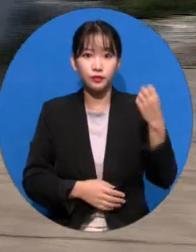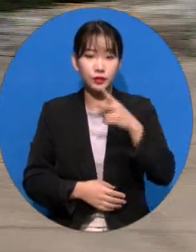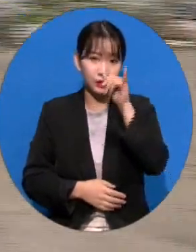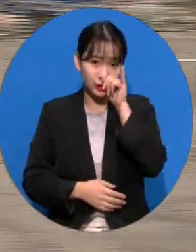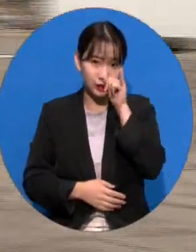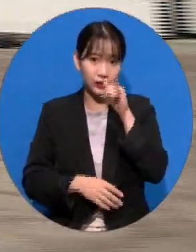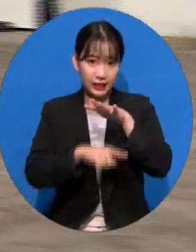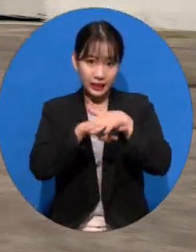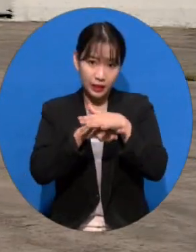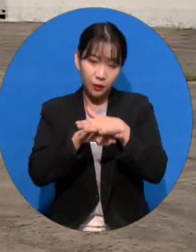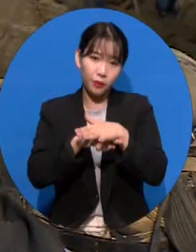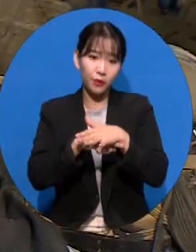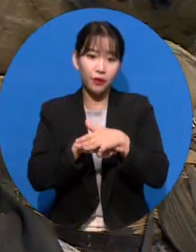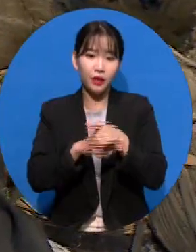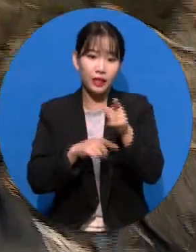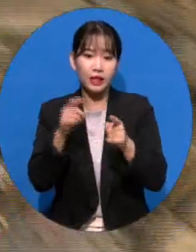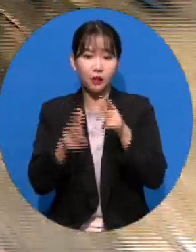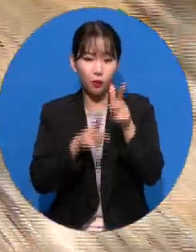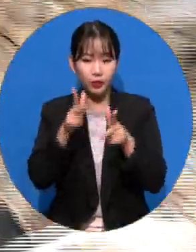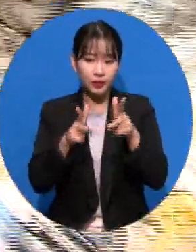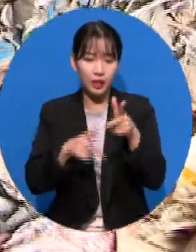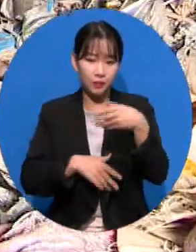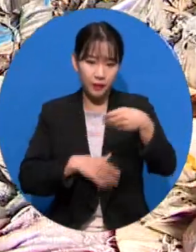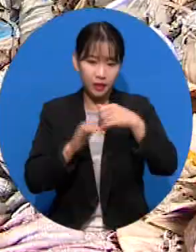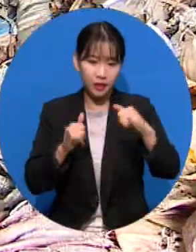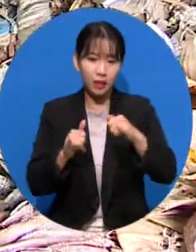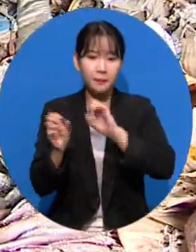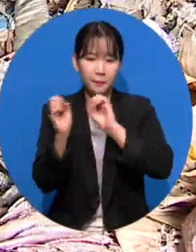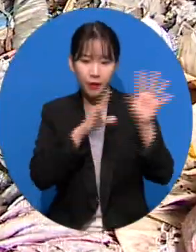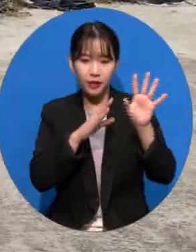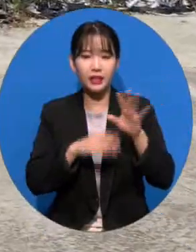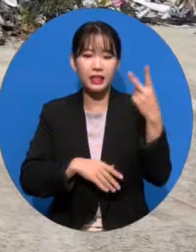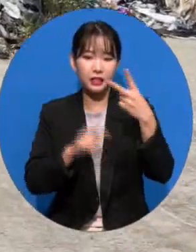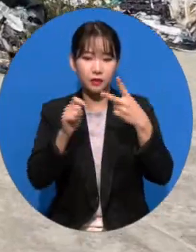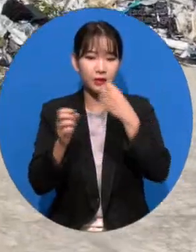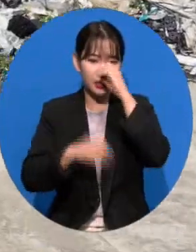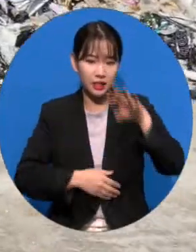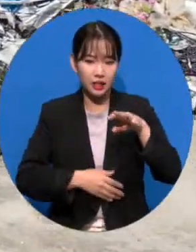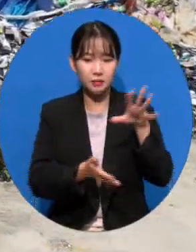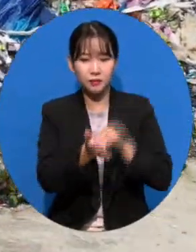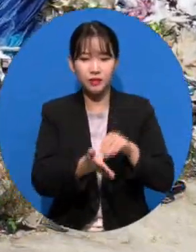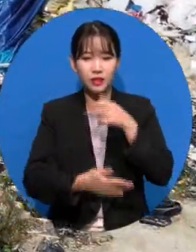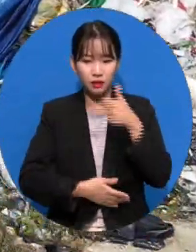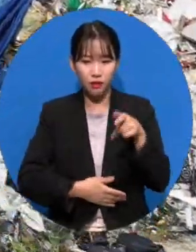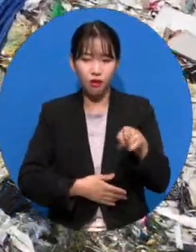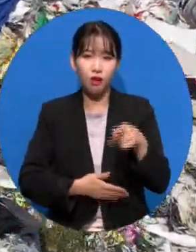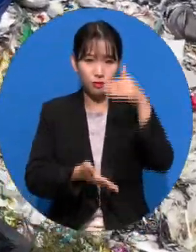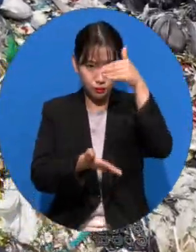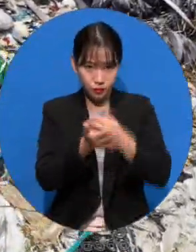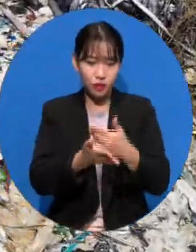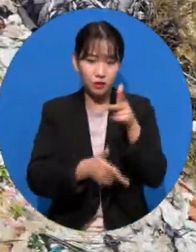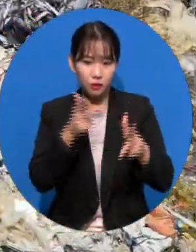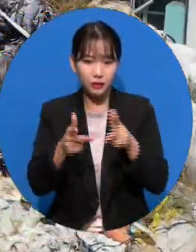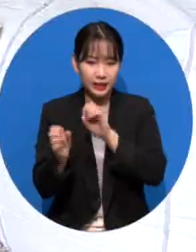아닙니다. 농촌의 이 폐공장은 임대업자가 버린 2,000톤의 쓰레기로 애물단지가 됐습니다. 문 닫은 공장이 폐기물